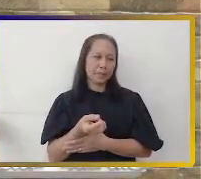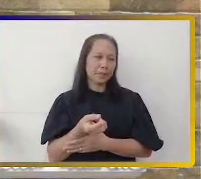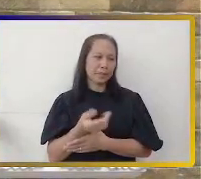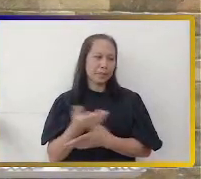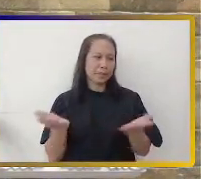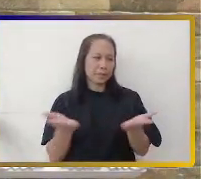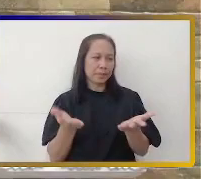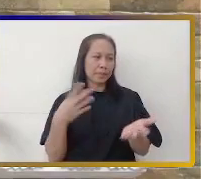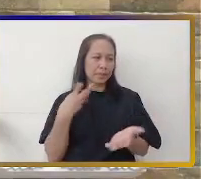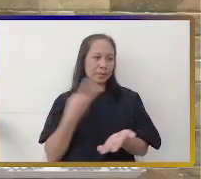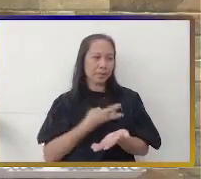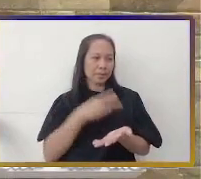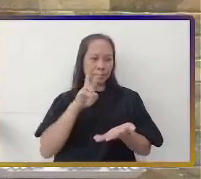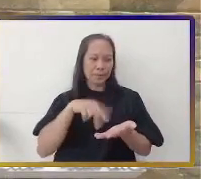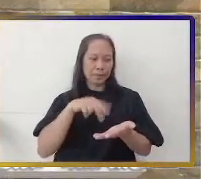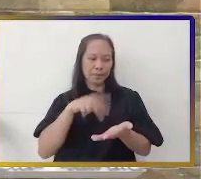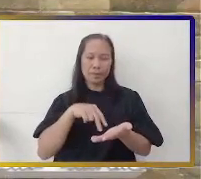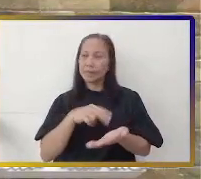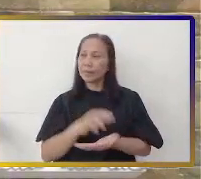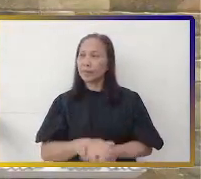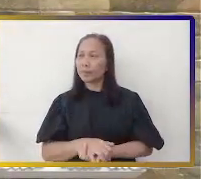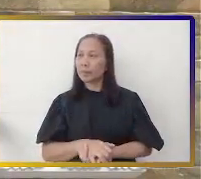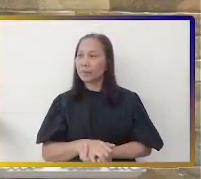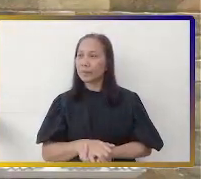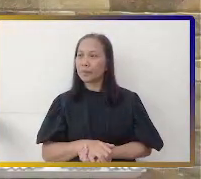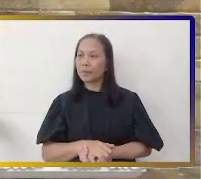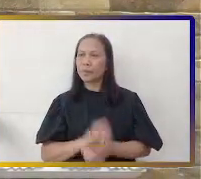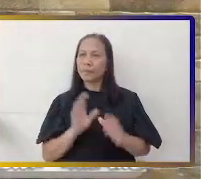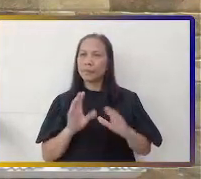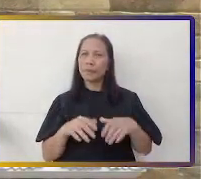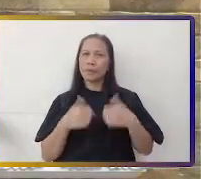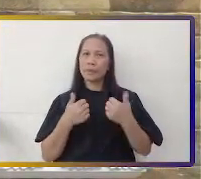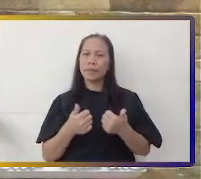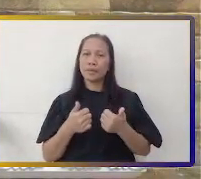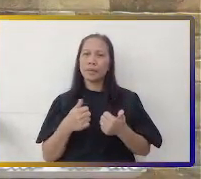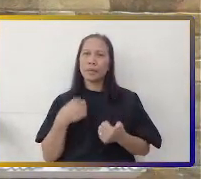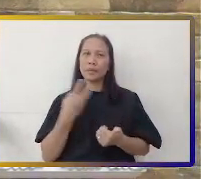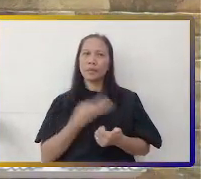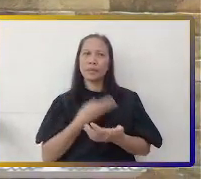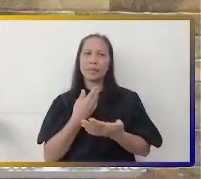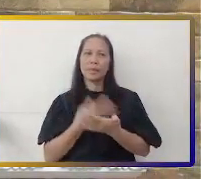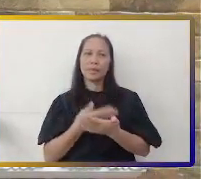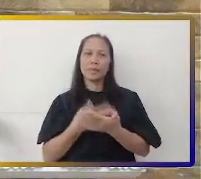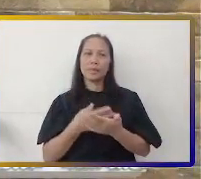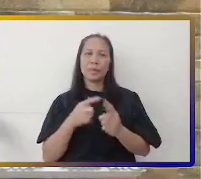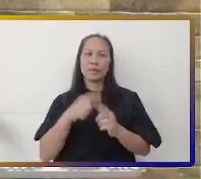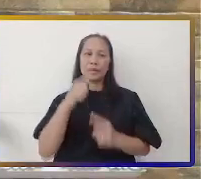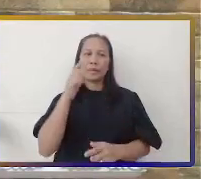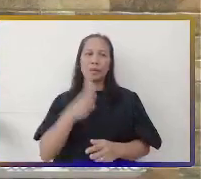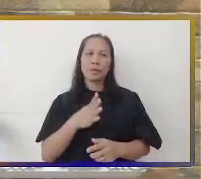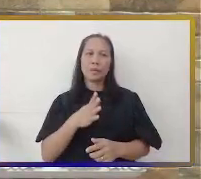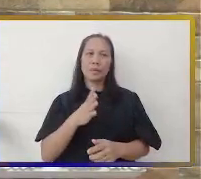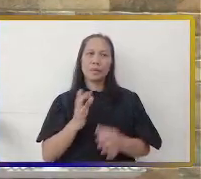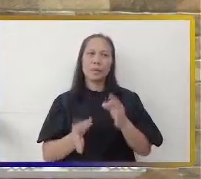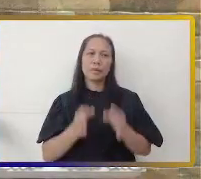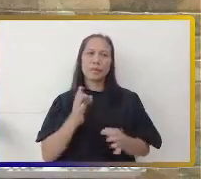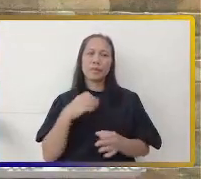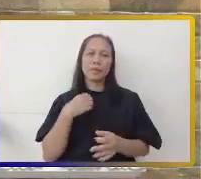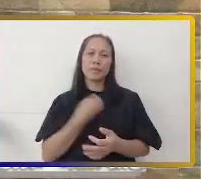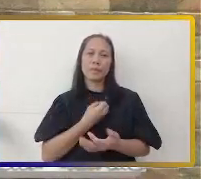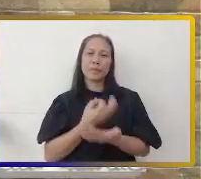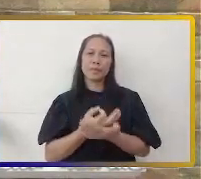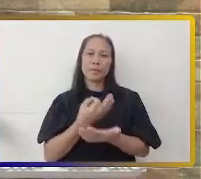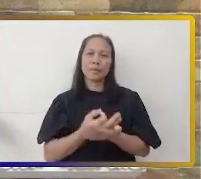makikita po natin kung paano tayo magiging malapit sa Diyos kung kapagka yung pera natin ay